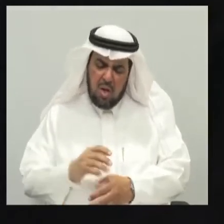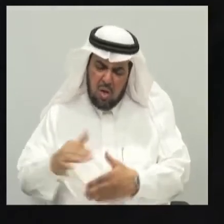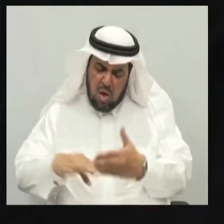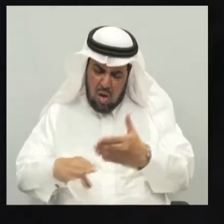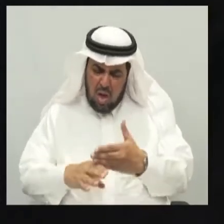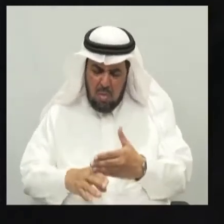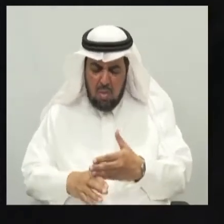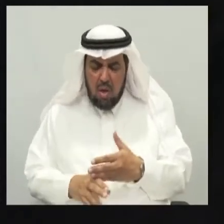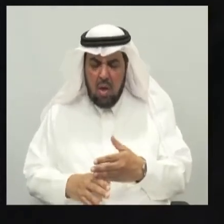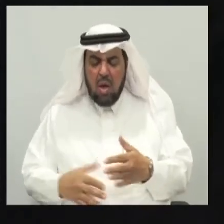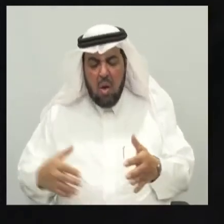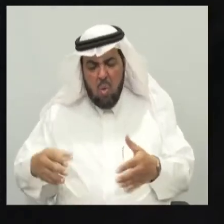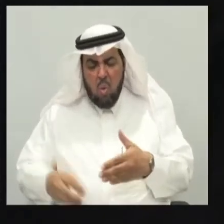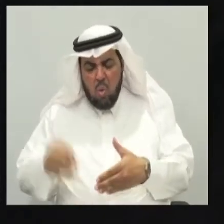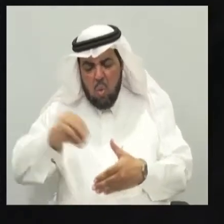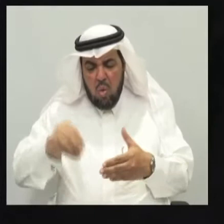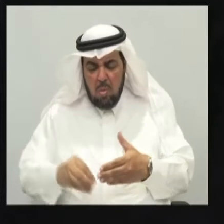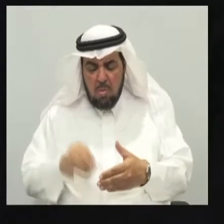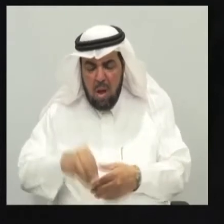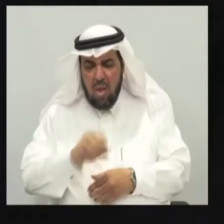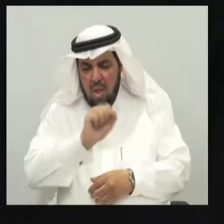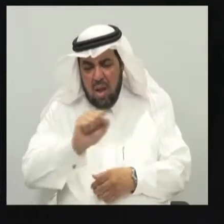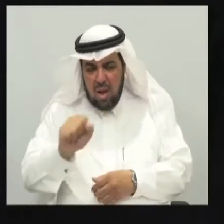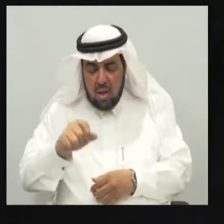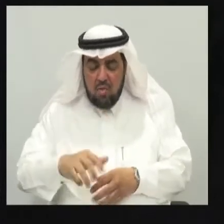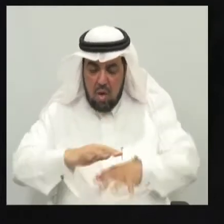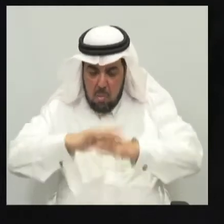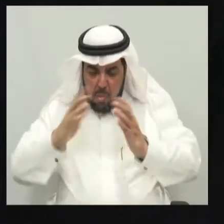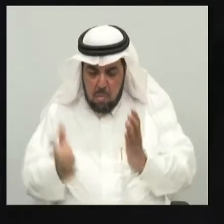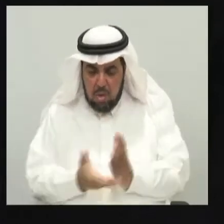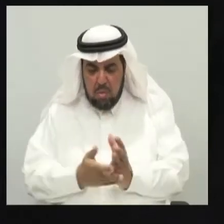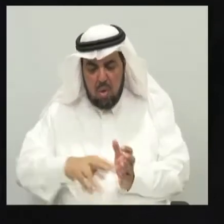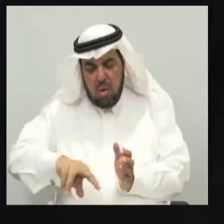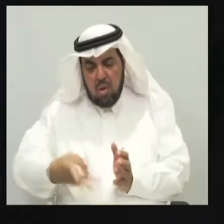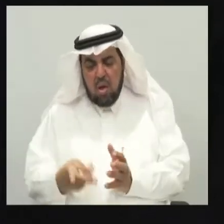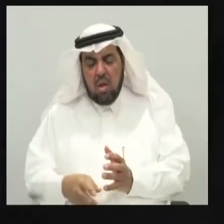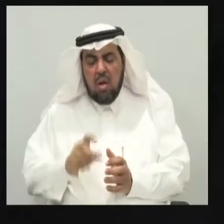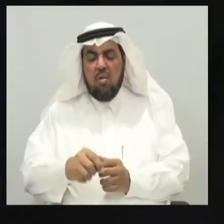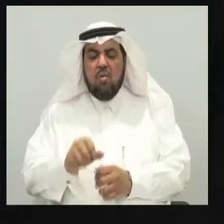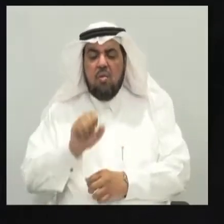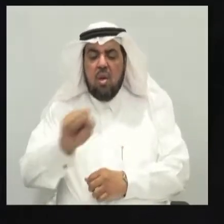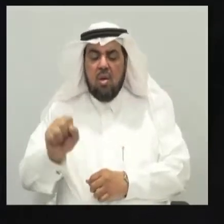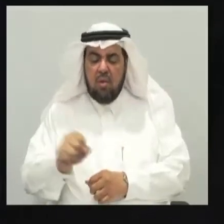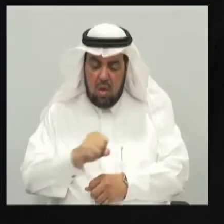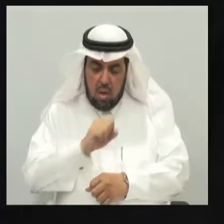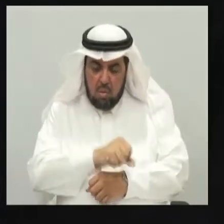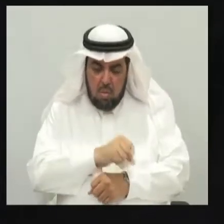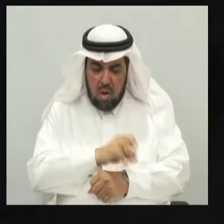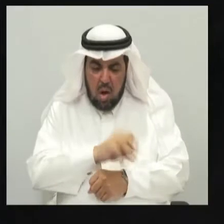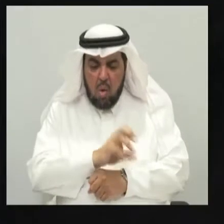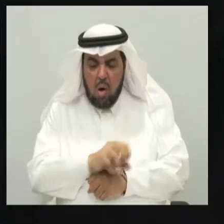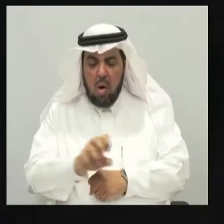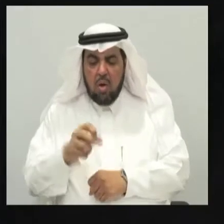الترتيب. لماذا؟ لأنه وضع بعض العناصر في مجموعات تختلف في خواصها، لذلك